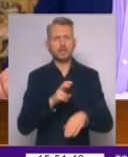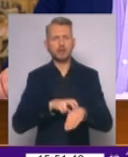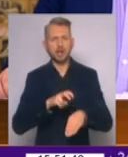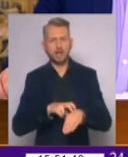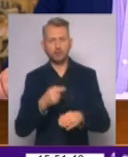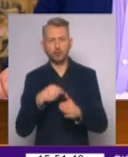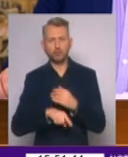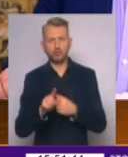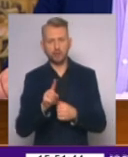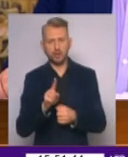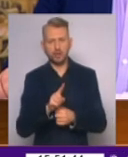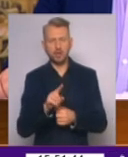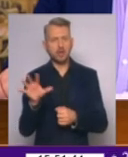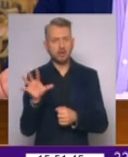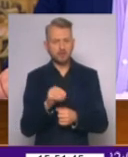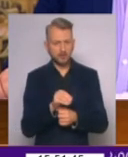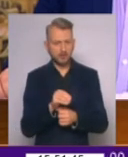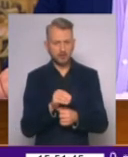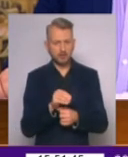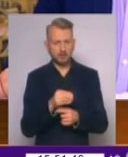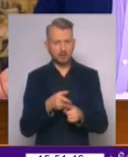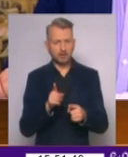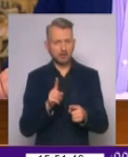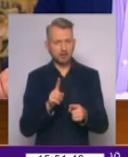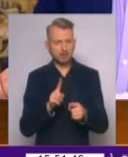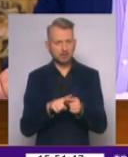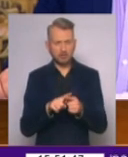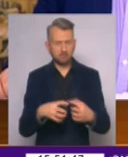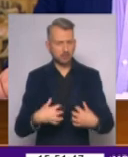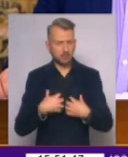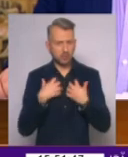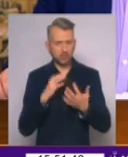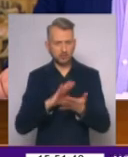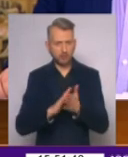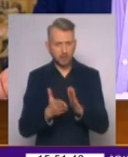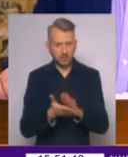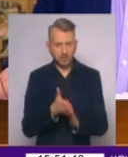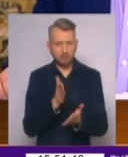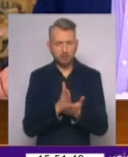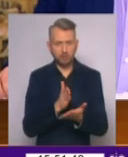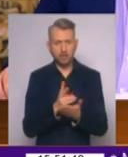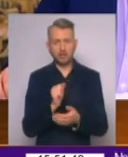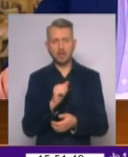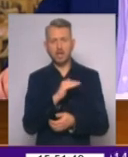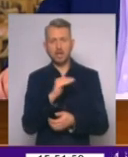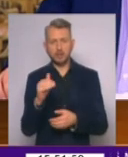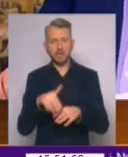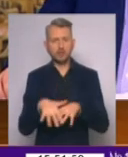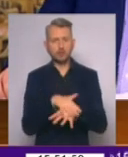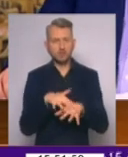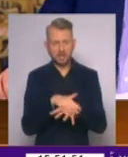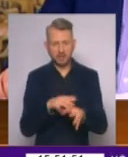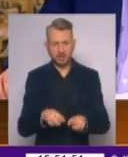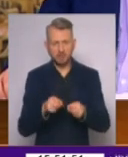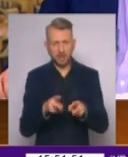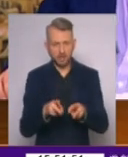тому що це, на жаль, такі глибокі маніакальні ситуації перебуває на рівні суцільних кримінальних